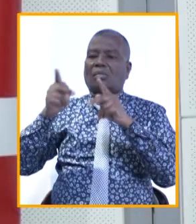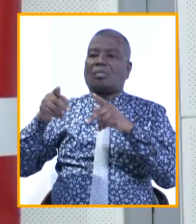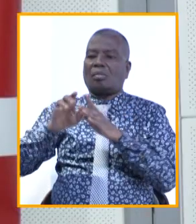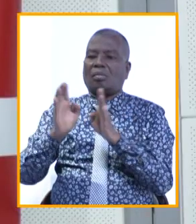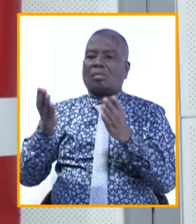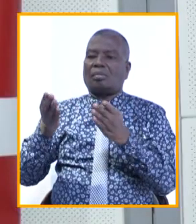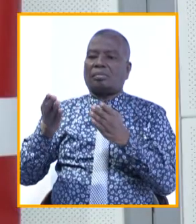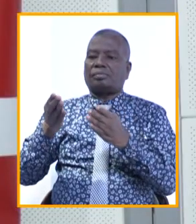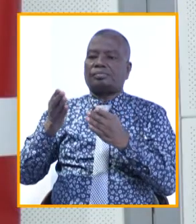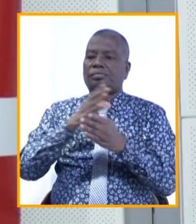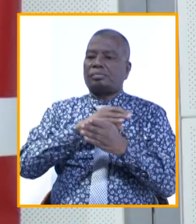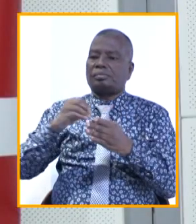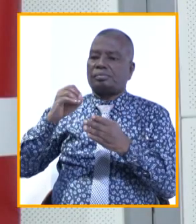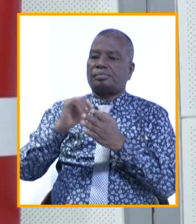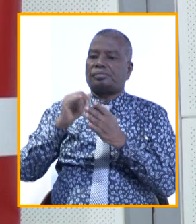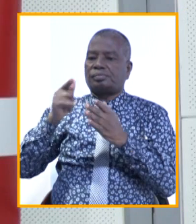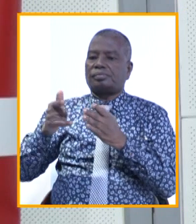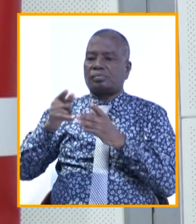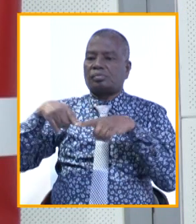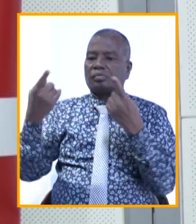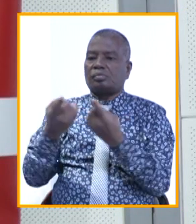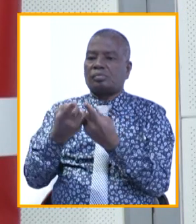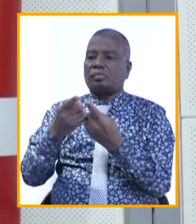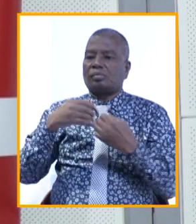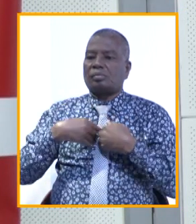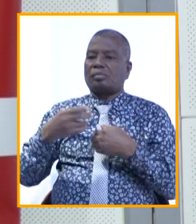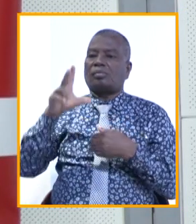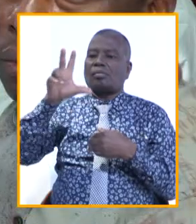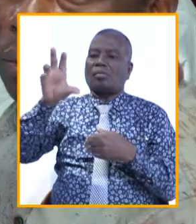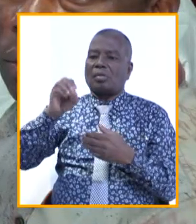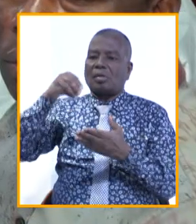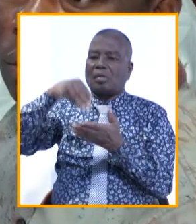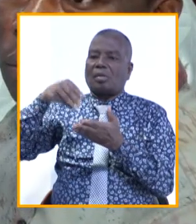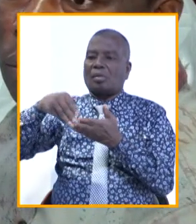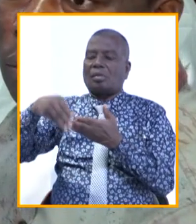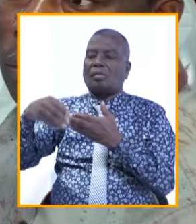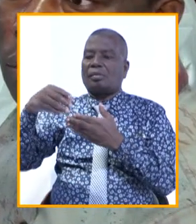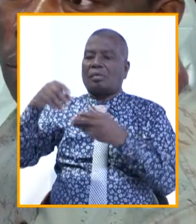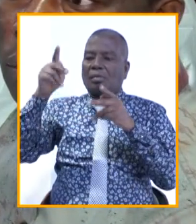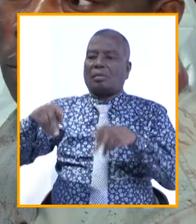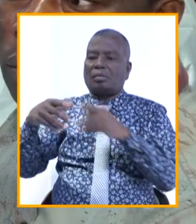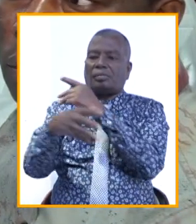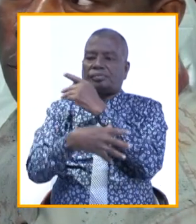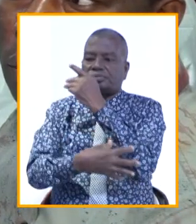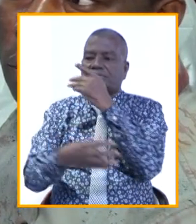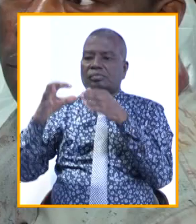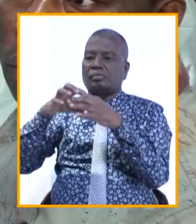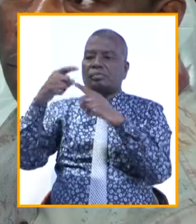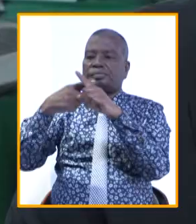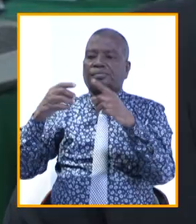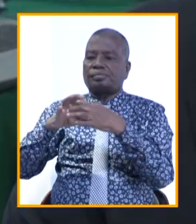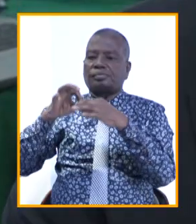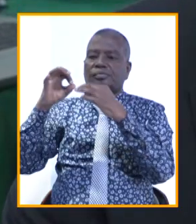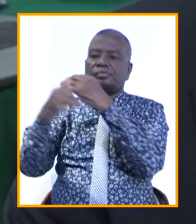s'ouvrent. L'ASLECAF a le potentiel de sortir 30 millions de personnes de l'extrême pauvreté et d'augmenter les revenus